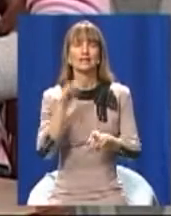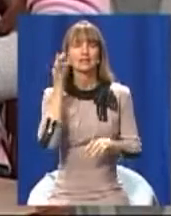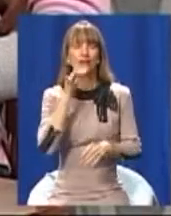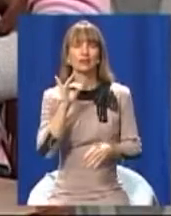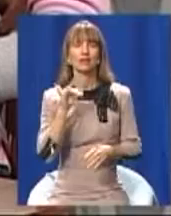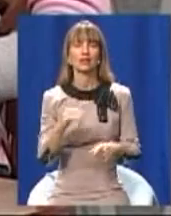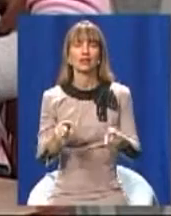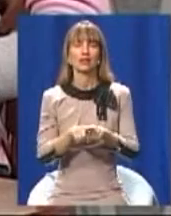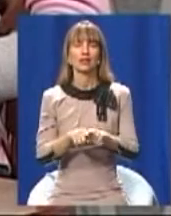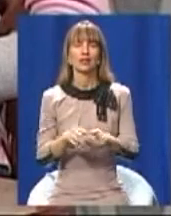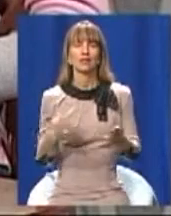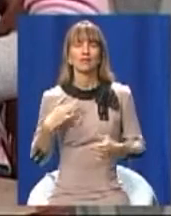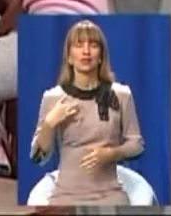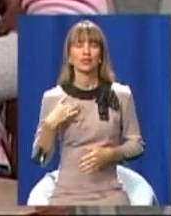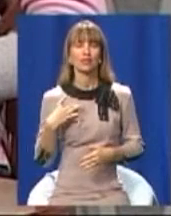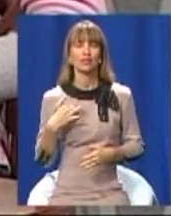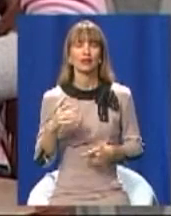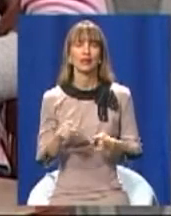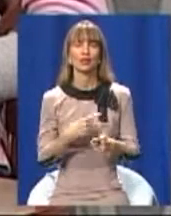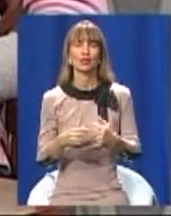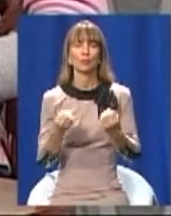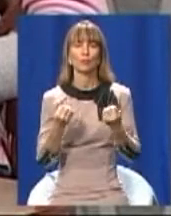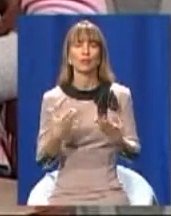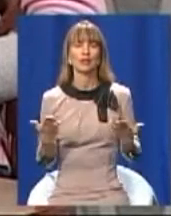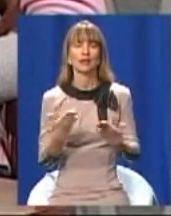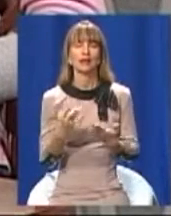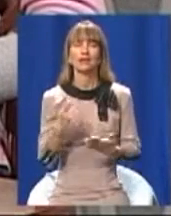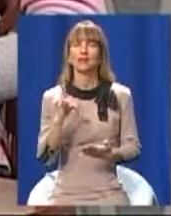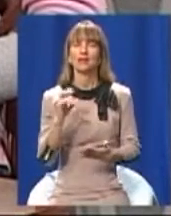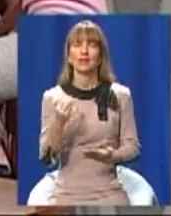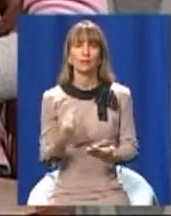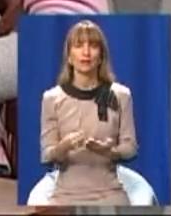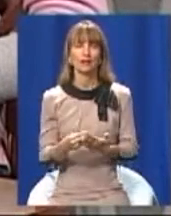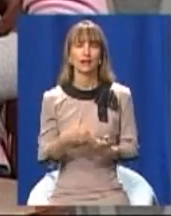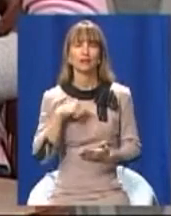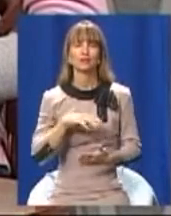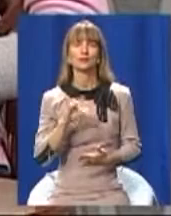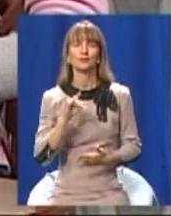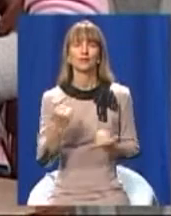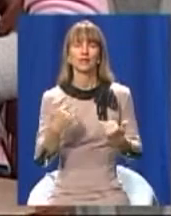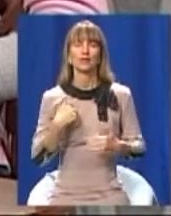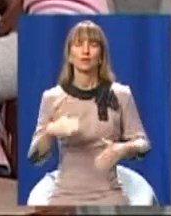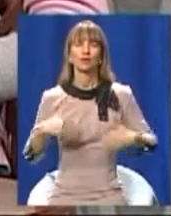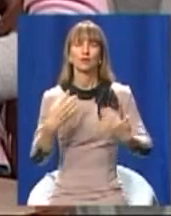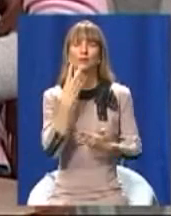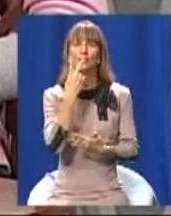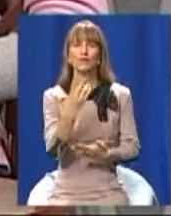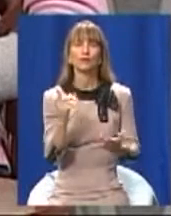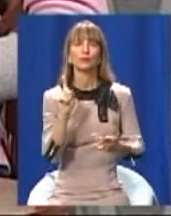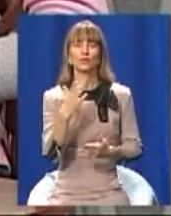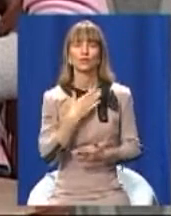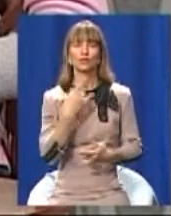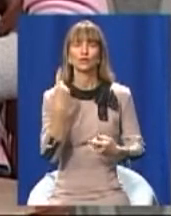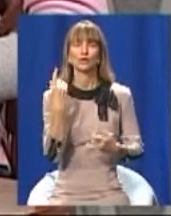так і якісь речові, або просто якісь такі нематеріального характеру. Ну, а зараз я пропоную подивитися, що наші